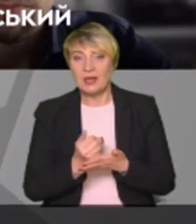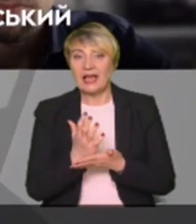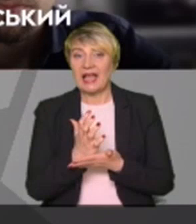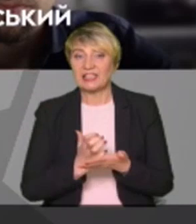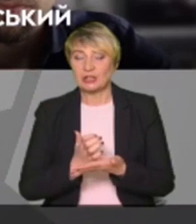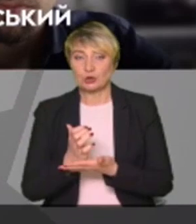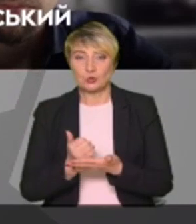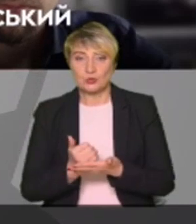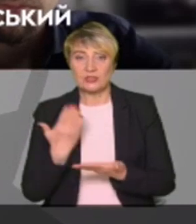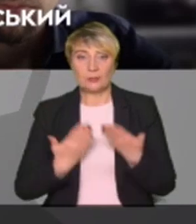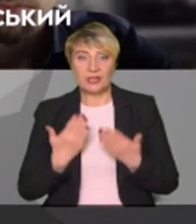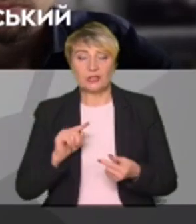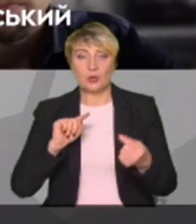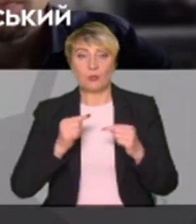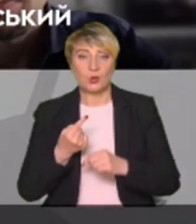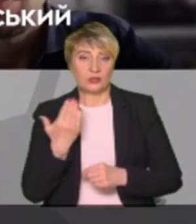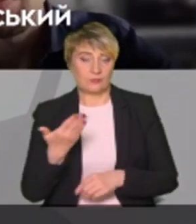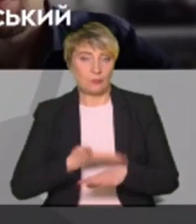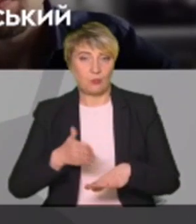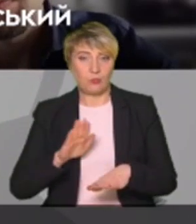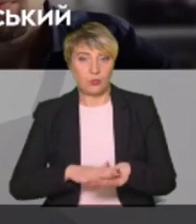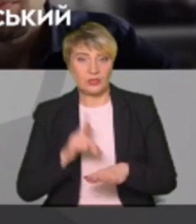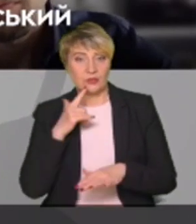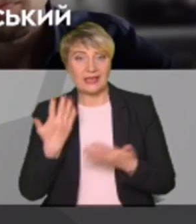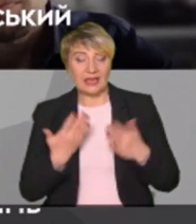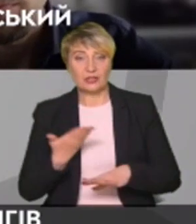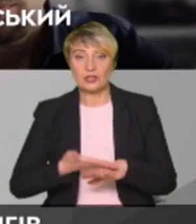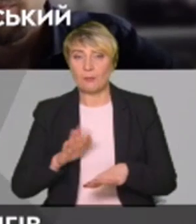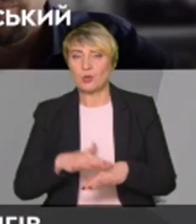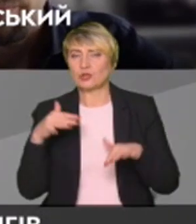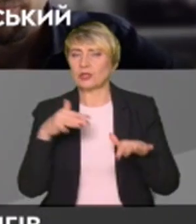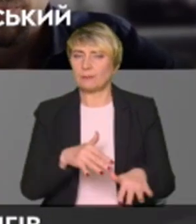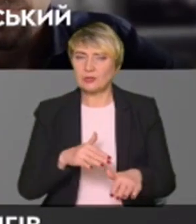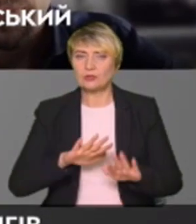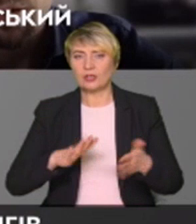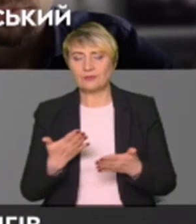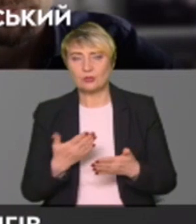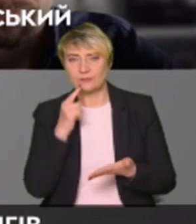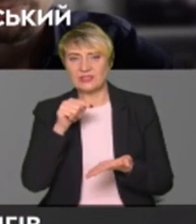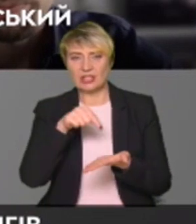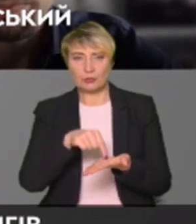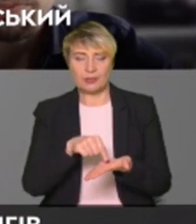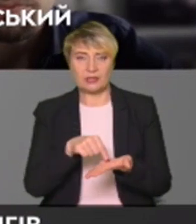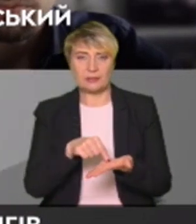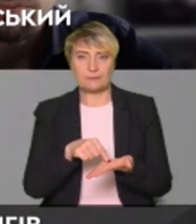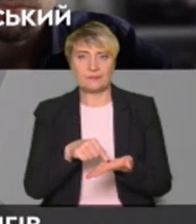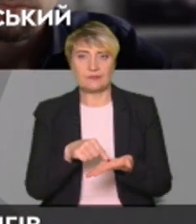якщо проти неї теж, якщо на неї нападають або якось якимось чином зачепили навіть якісь